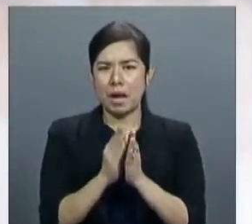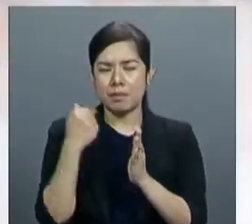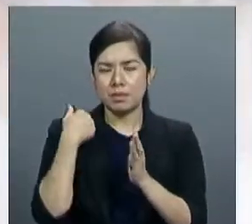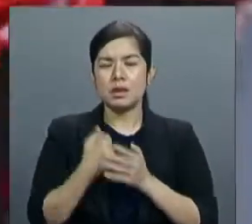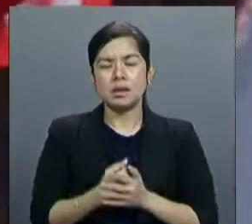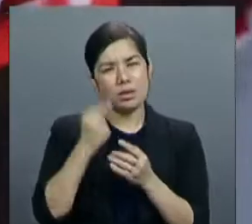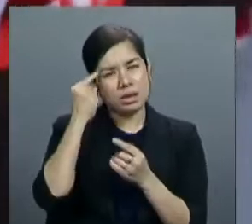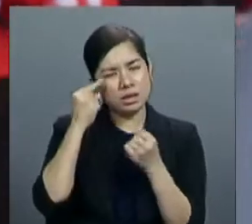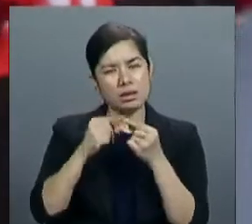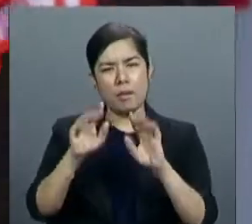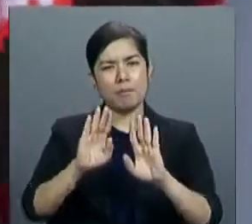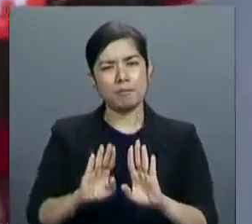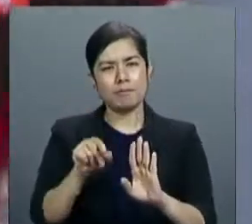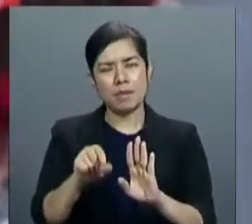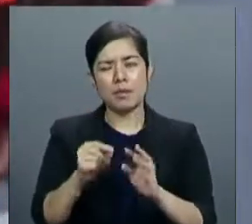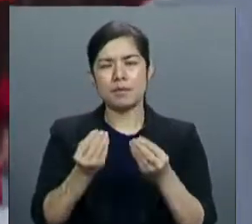ค่ะ